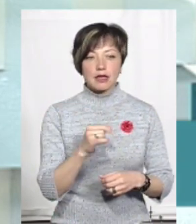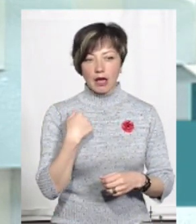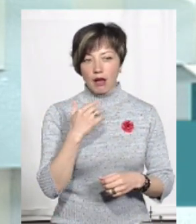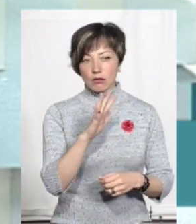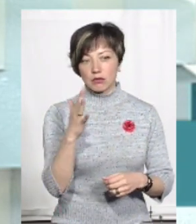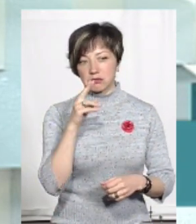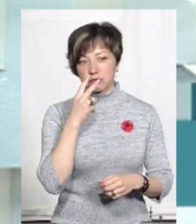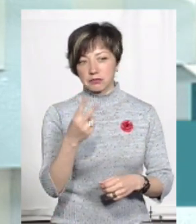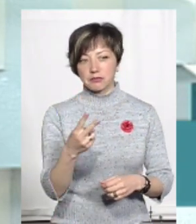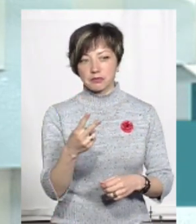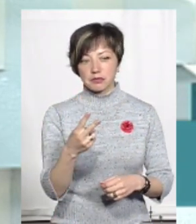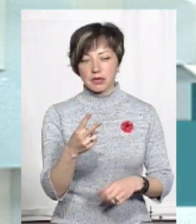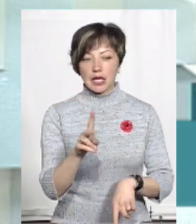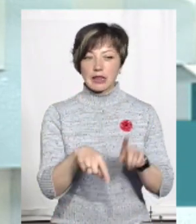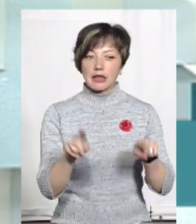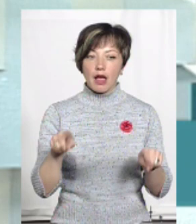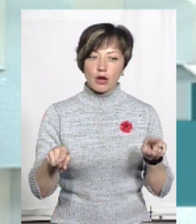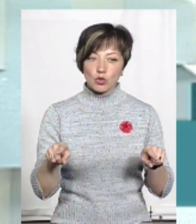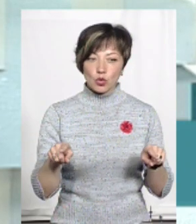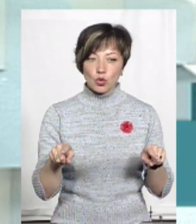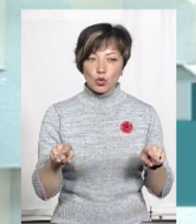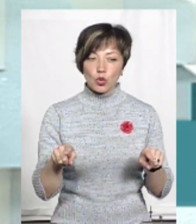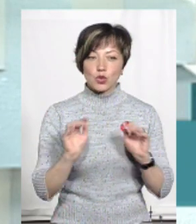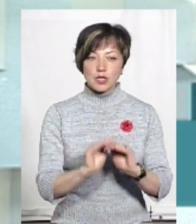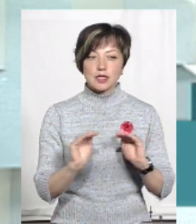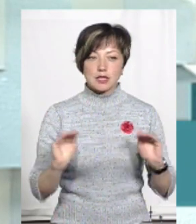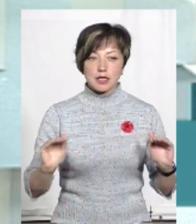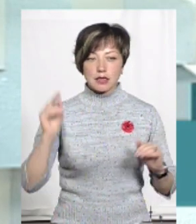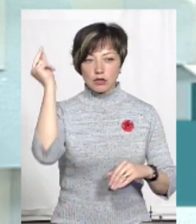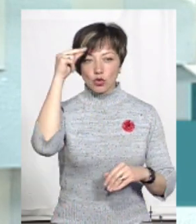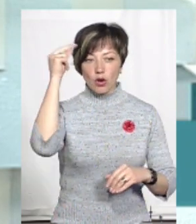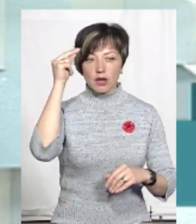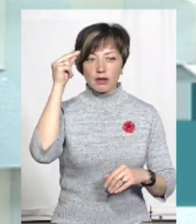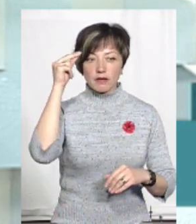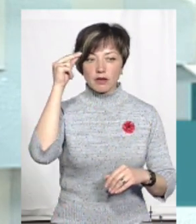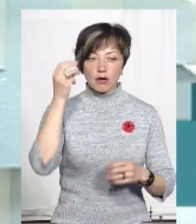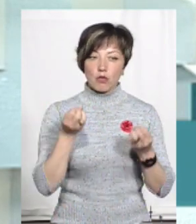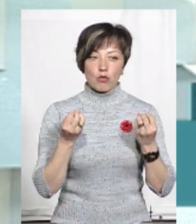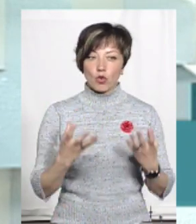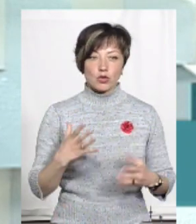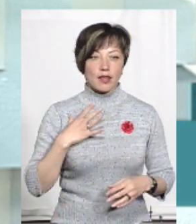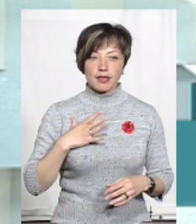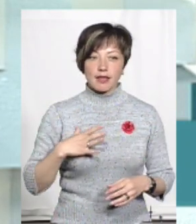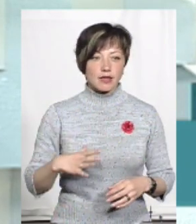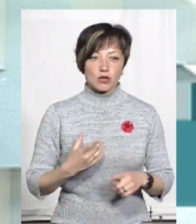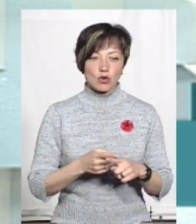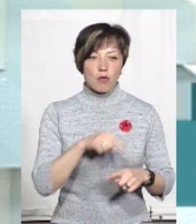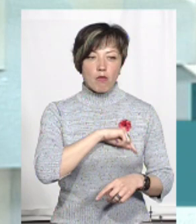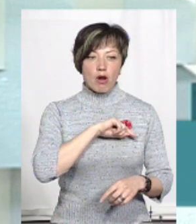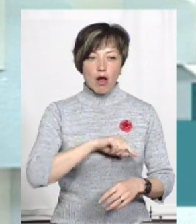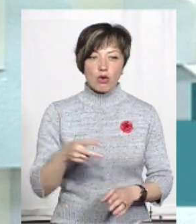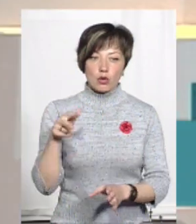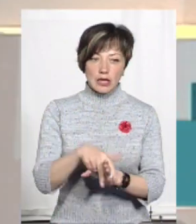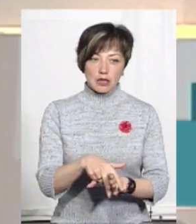прогулюючись там, я бачив, що дехто з школярів просто не витримують оцього морального